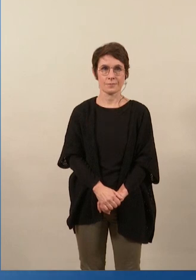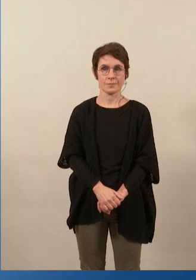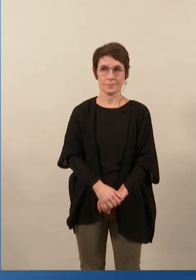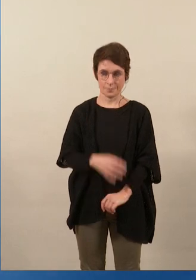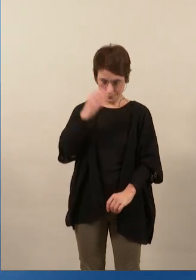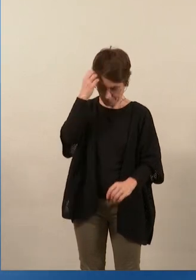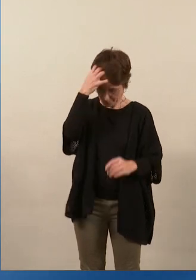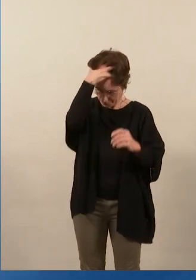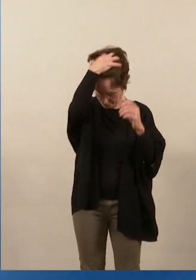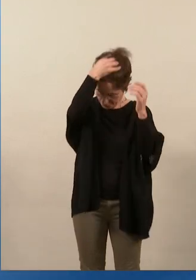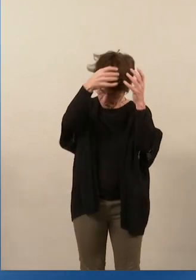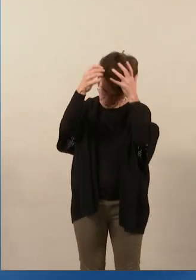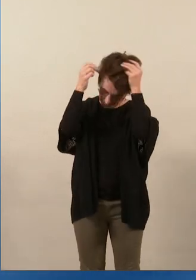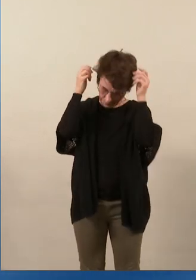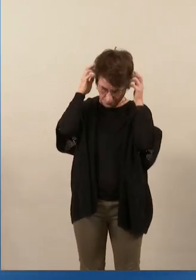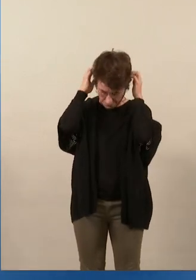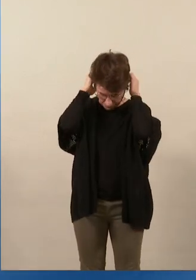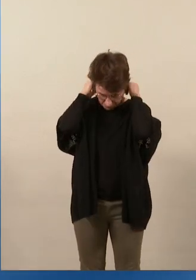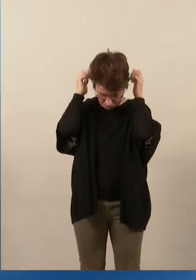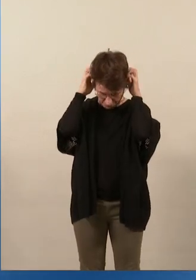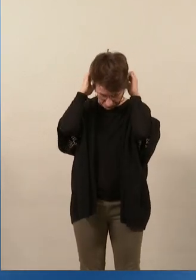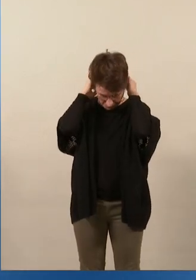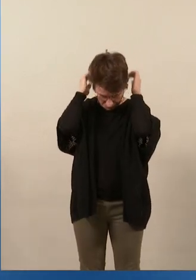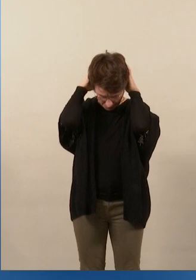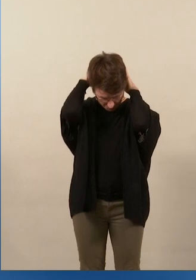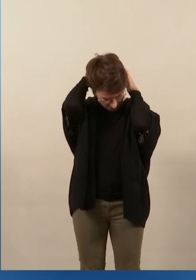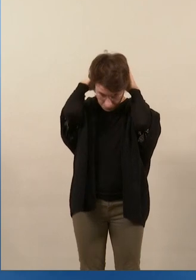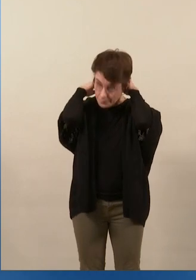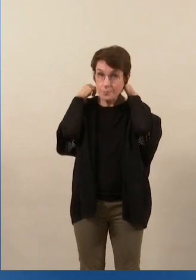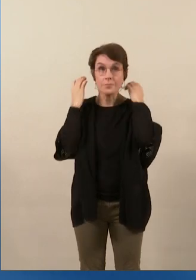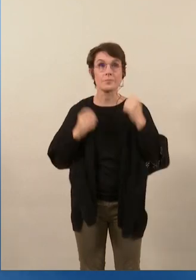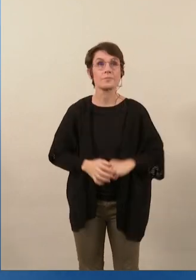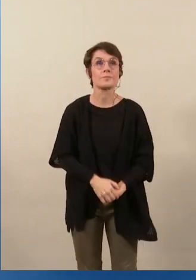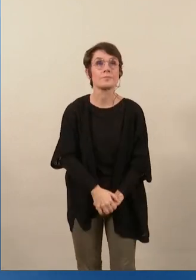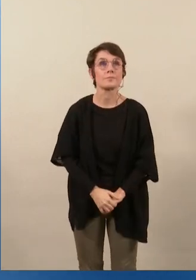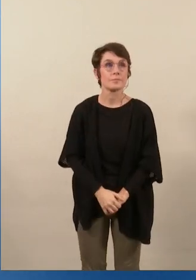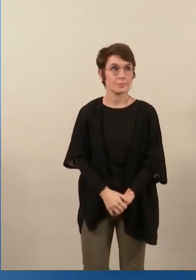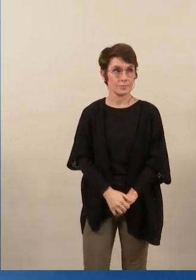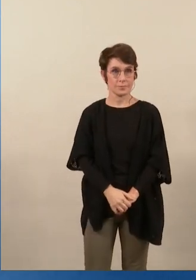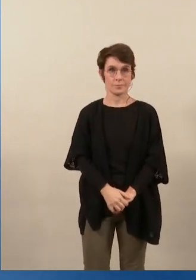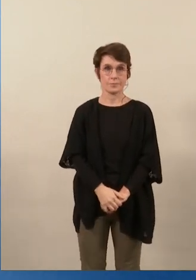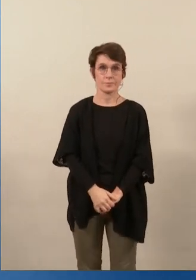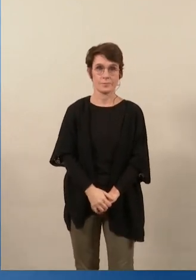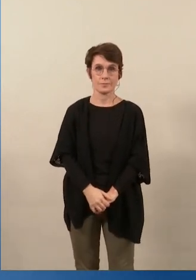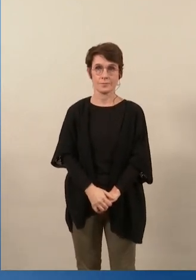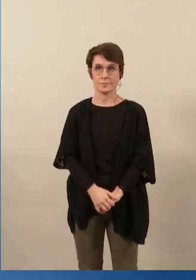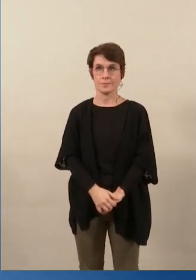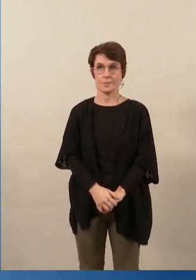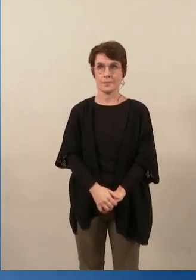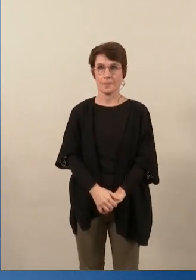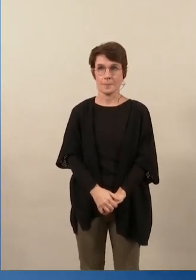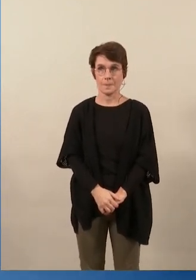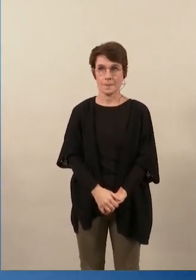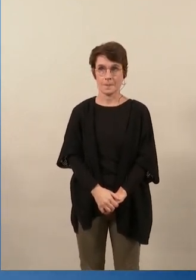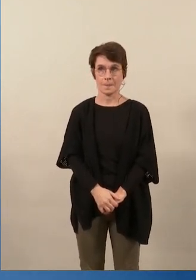Pinel Éric Piol Anne Roch h sa Barbara Schuman